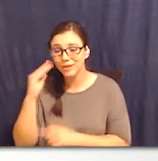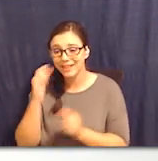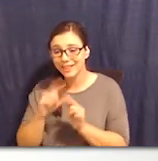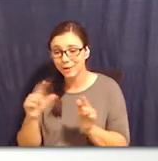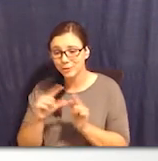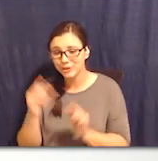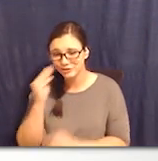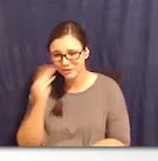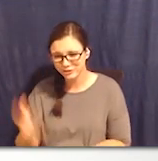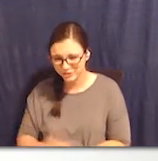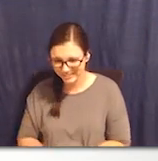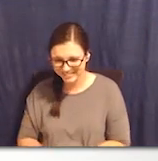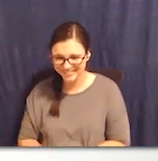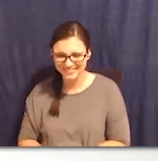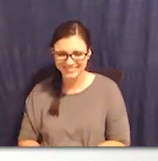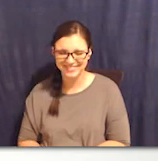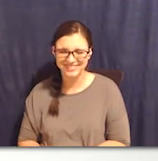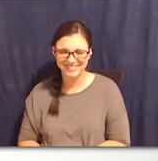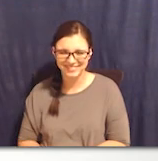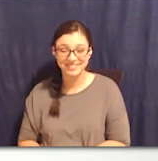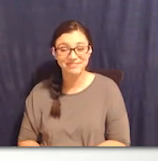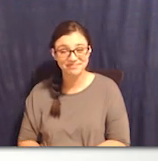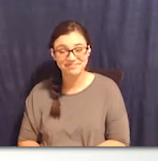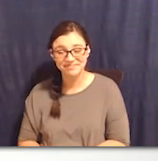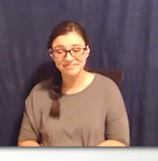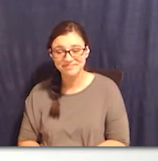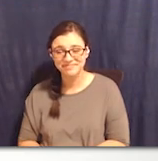감사합니다. That's thank you in Korean, by the way.